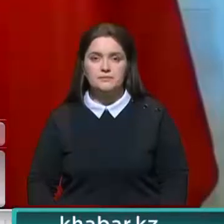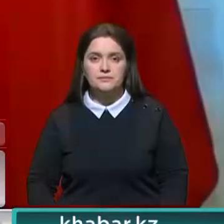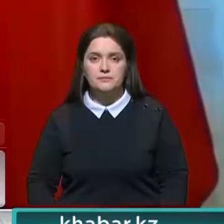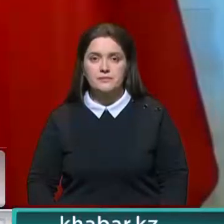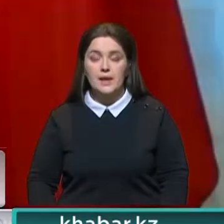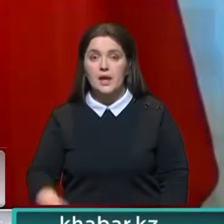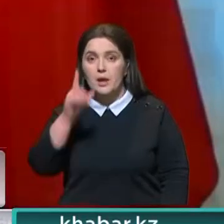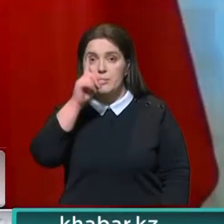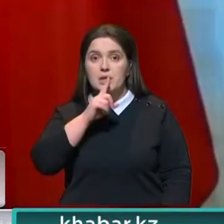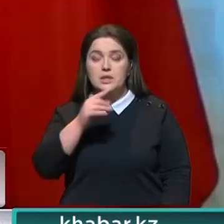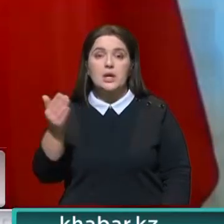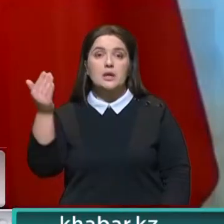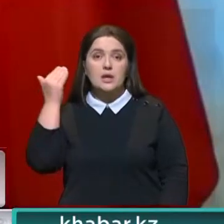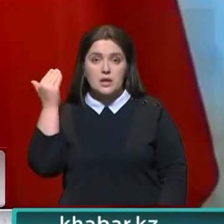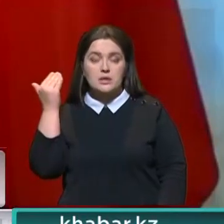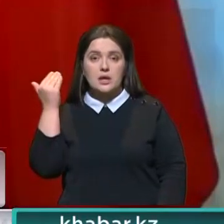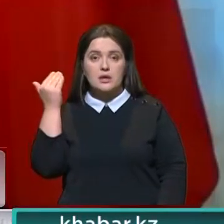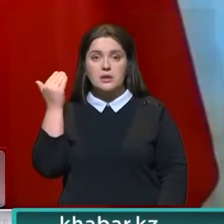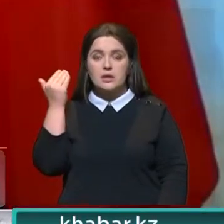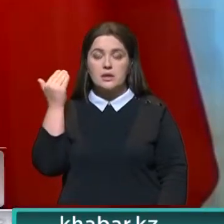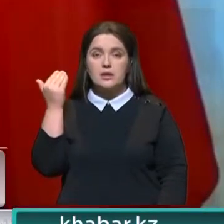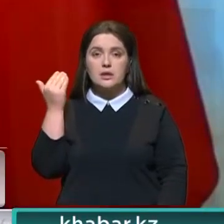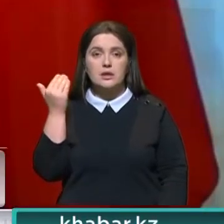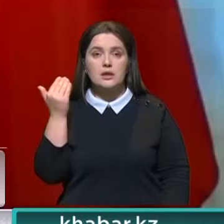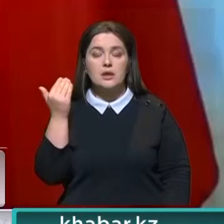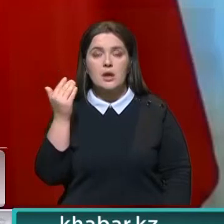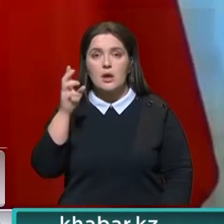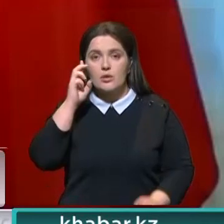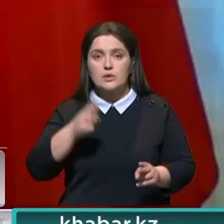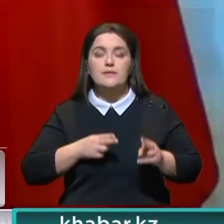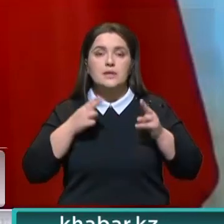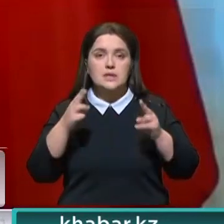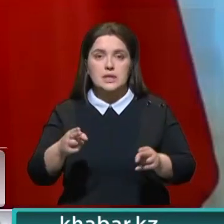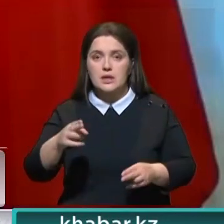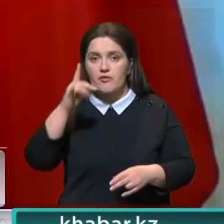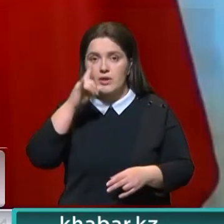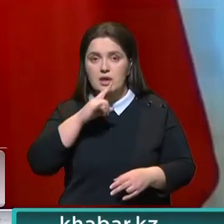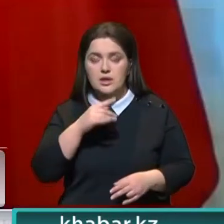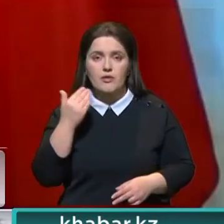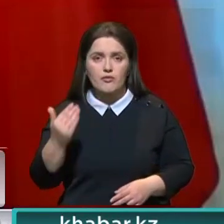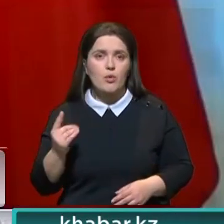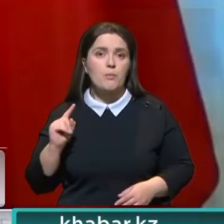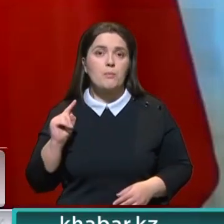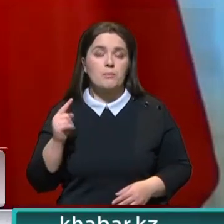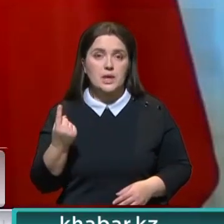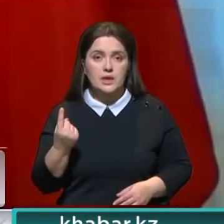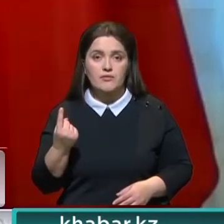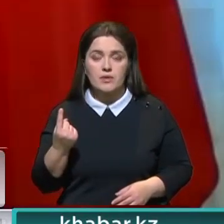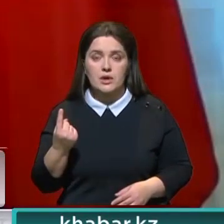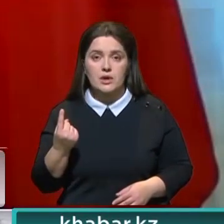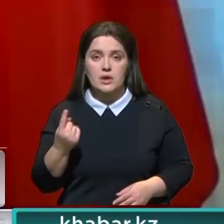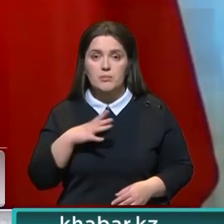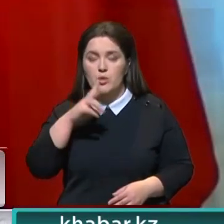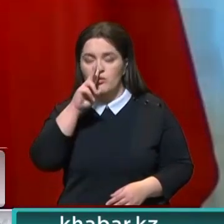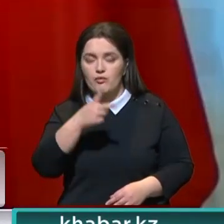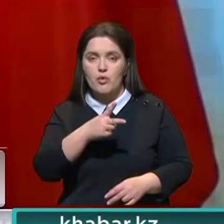Буквально месяц назад председатель Си Цзиньпин совершил государственный визит в Казахстан. Это его первый загрантурный после